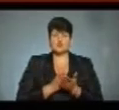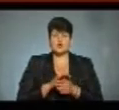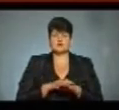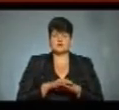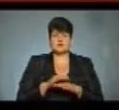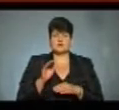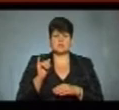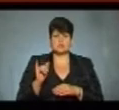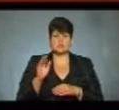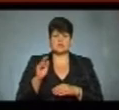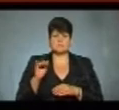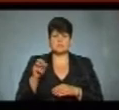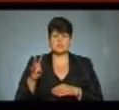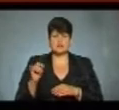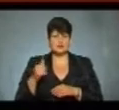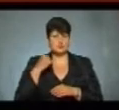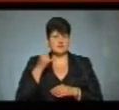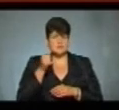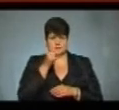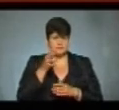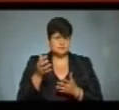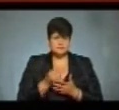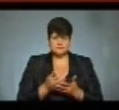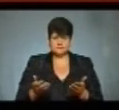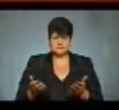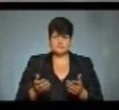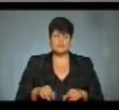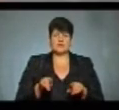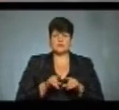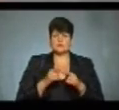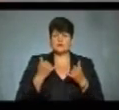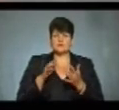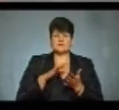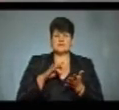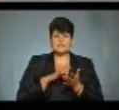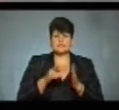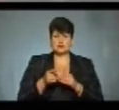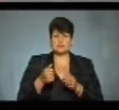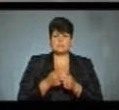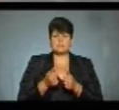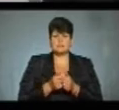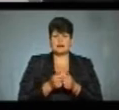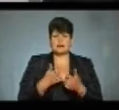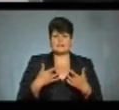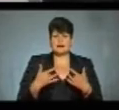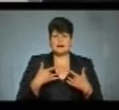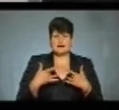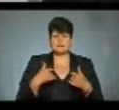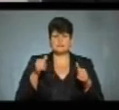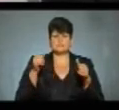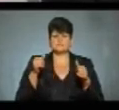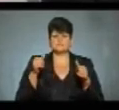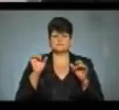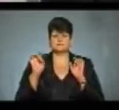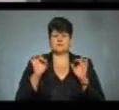Ігоря Жмінки додзвонитися нам не вдалося. Також сьогодні в центрі Тернополя біля драмтеатру «Сіті Лайт» рекламний щит